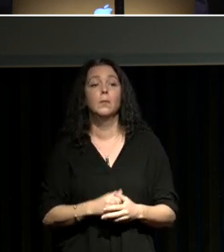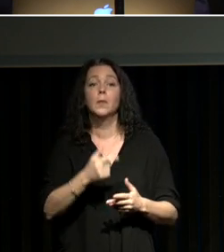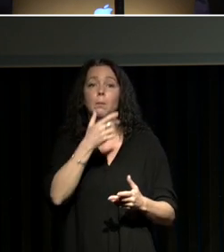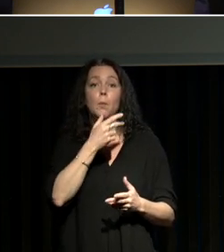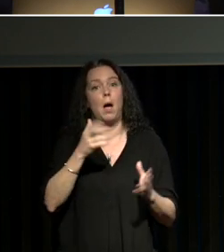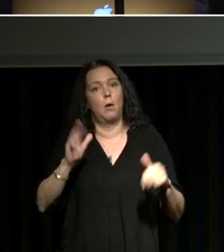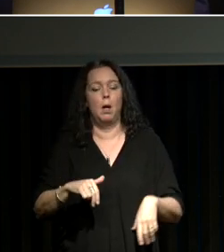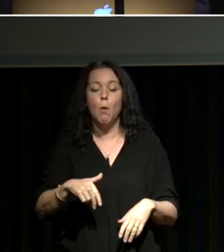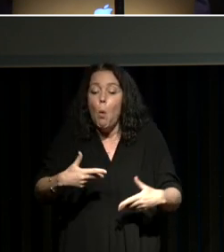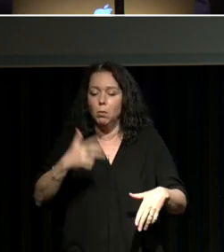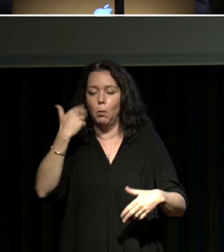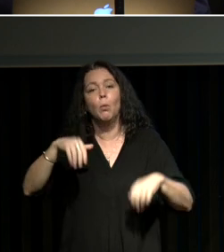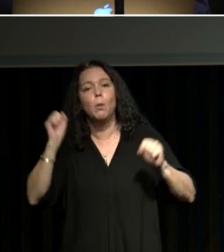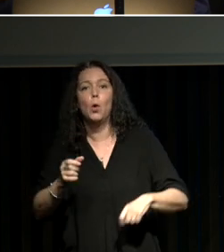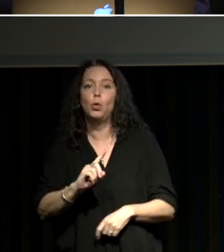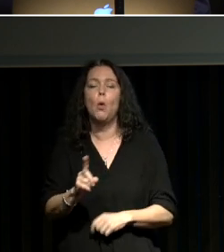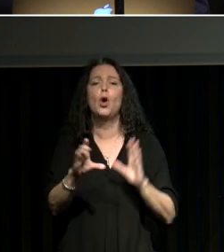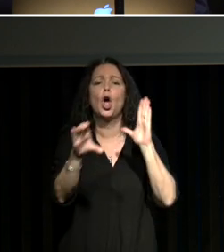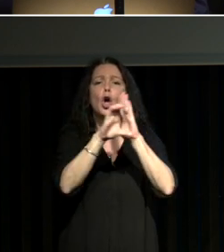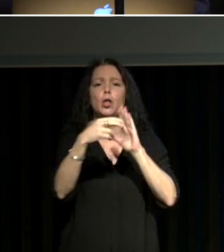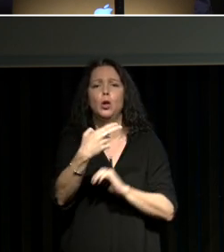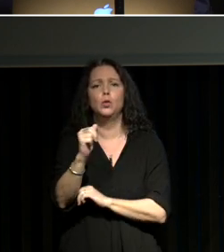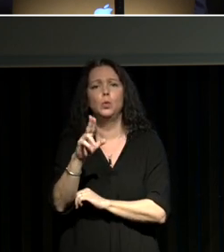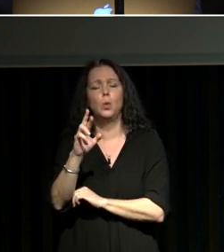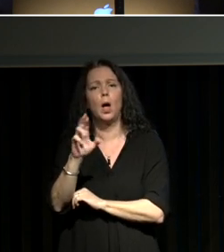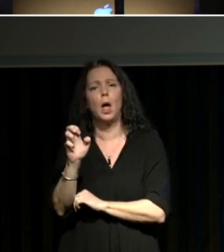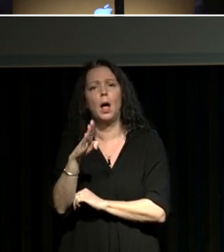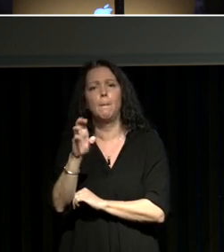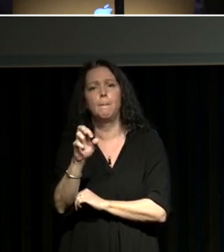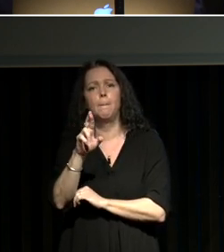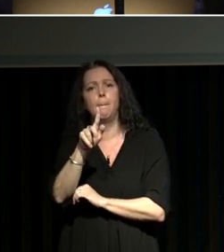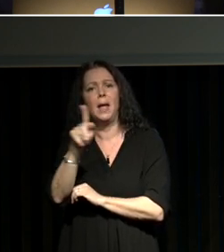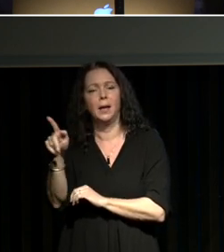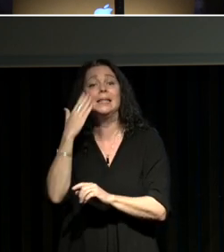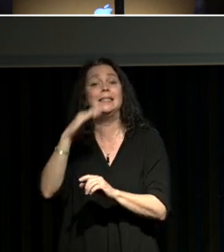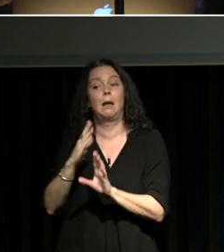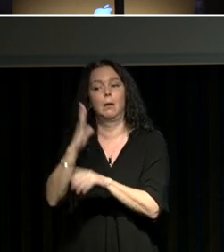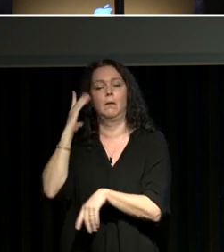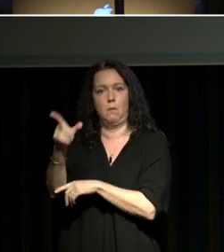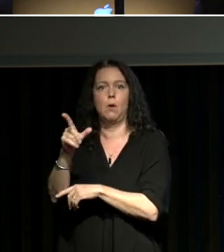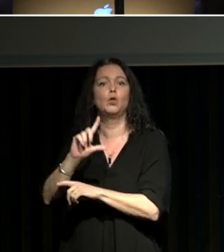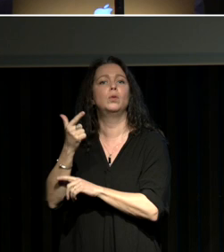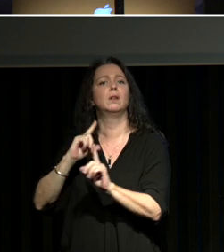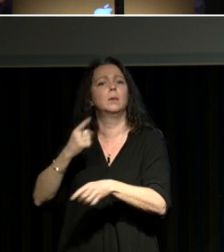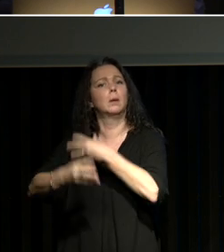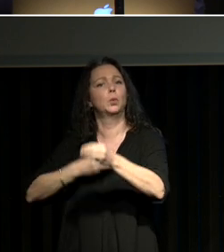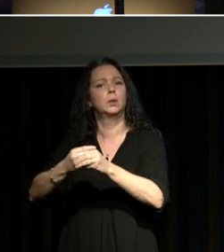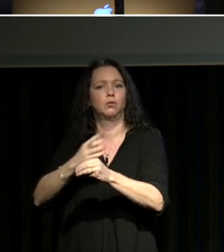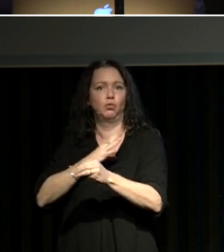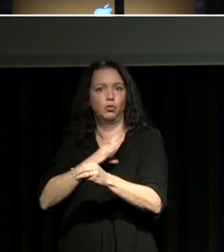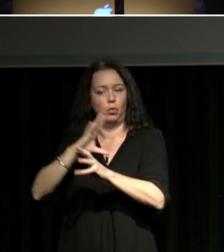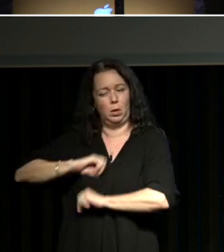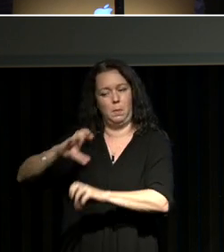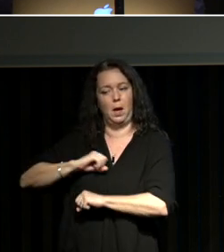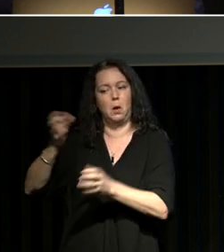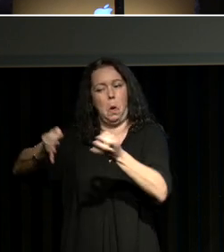quoi quand même. Je parle du code de Nuremberg. Vous savez qu'il y a eu de graves crimes par rapport à des expériences médicales pendant la Deuxième Guerre mondiale. Le code